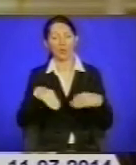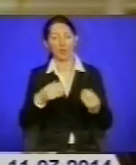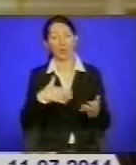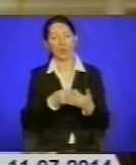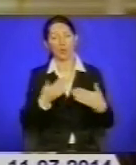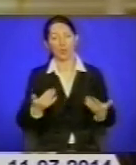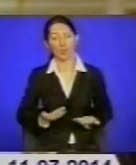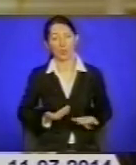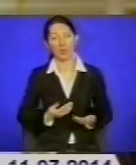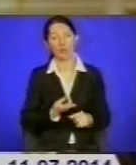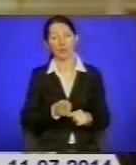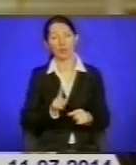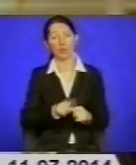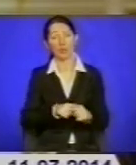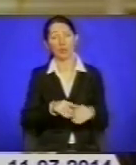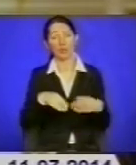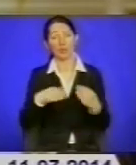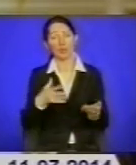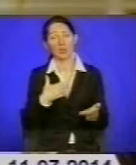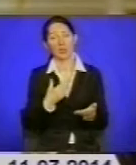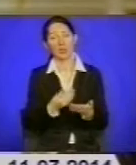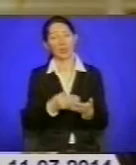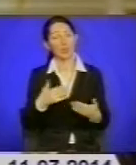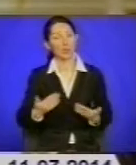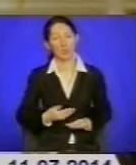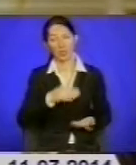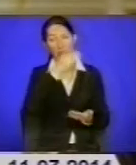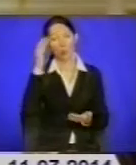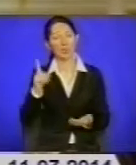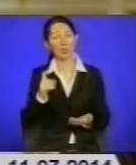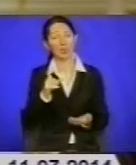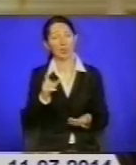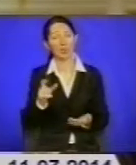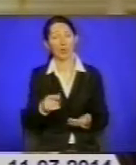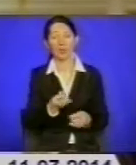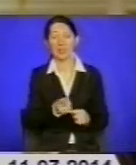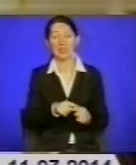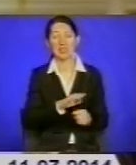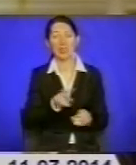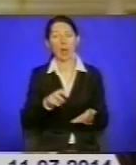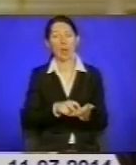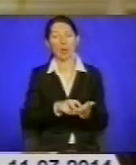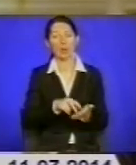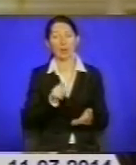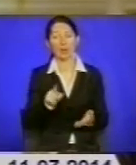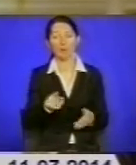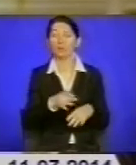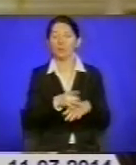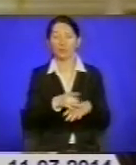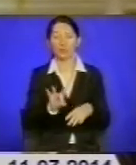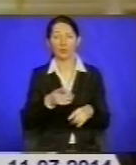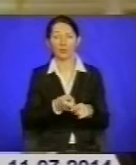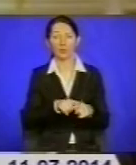життя Герою Небесної Сотні. І саме за це ви, не побоявшись тих тортур,